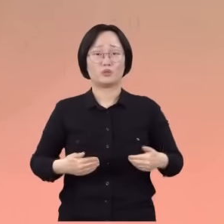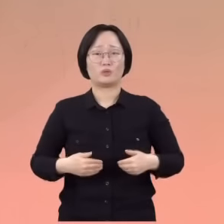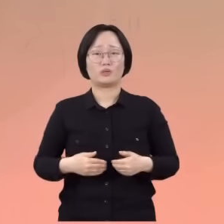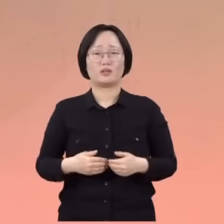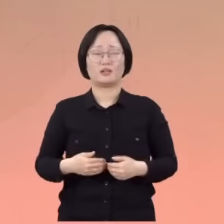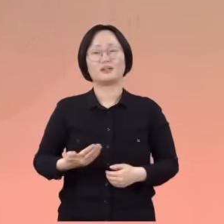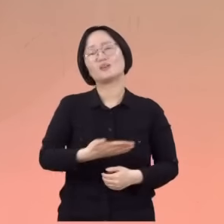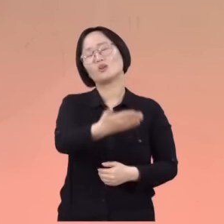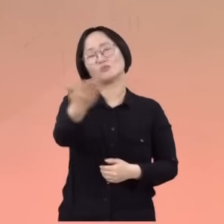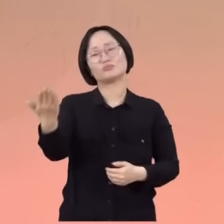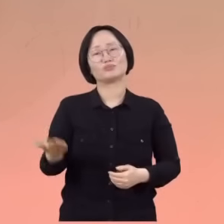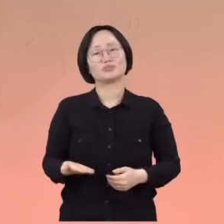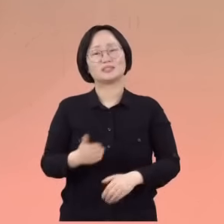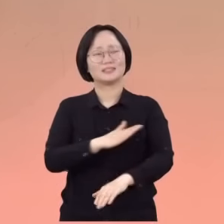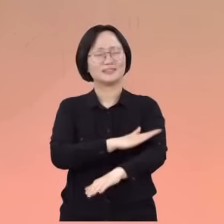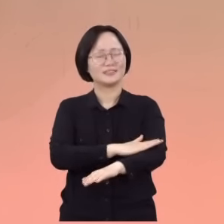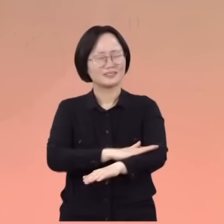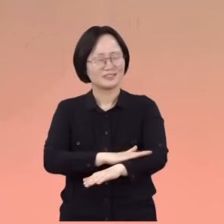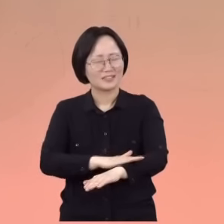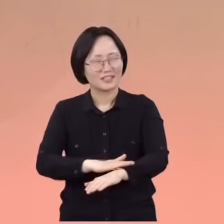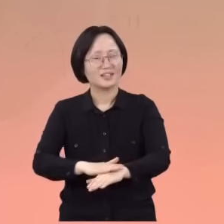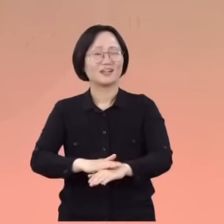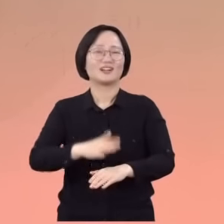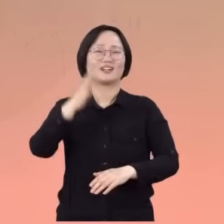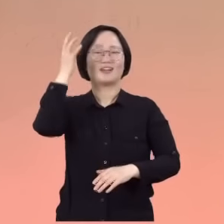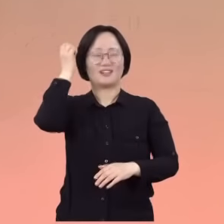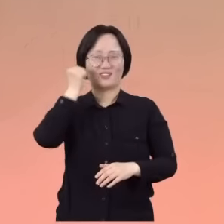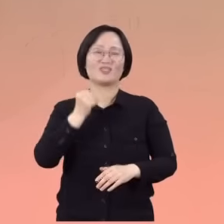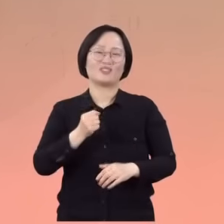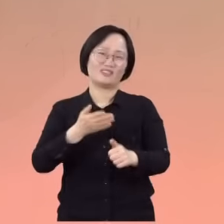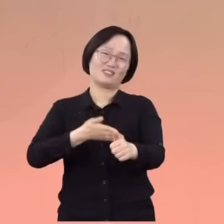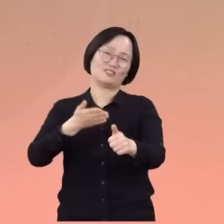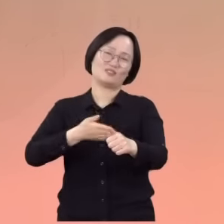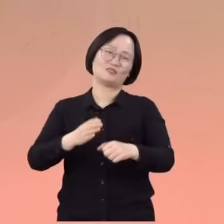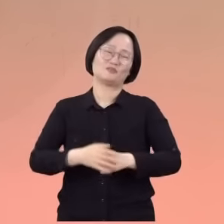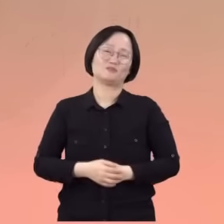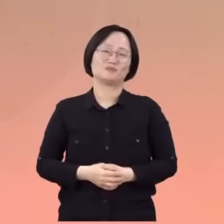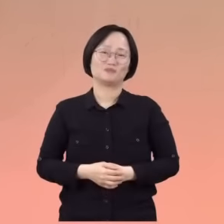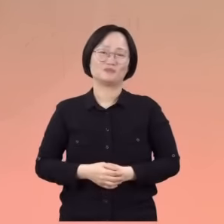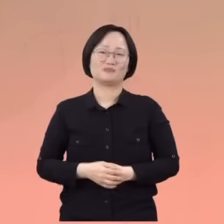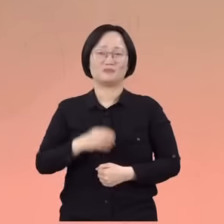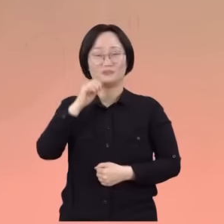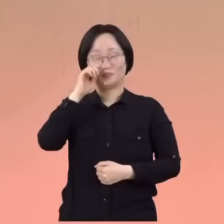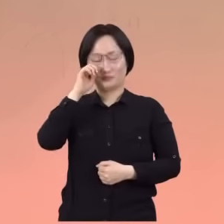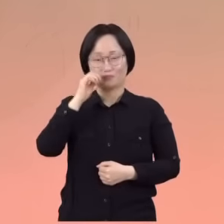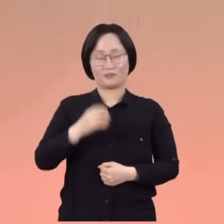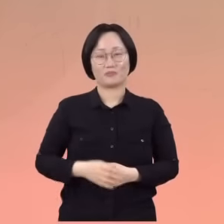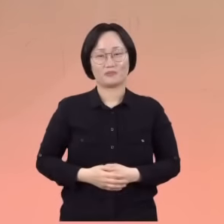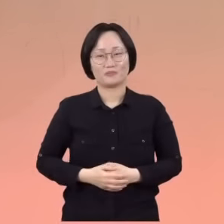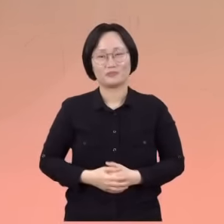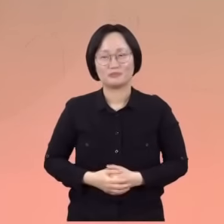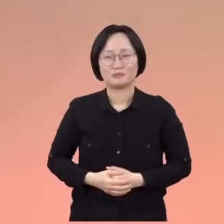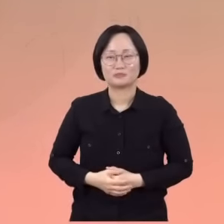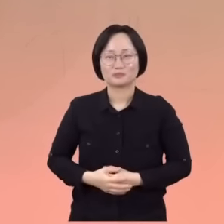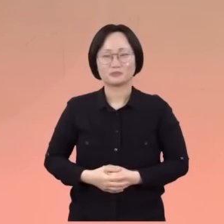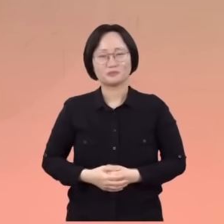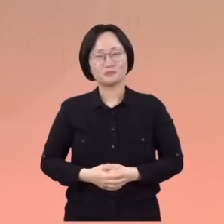소나무 우리 찐팬 우리 애청자 분들께서는 꼭 명심하셔야